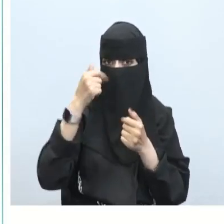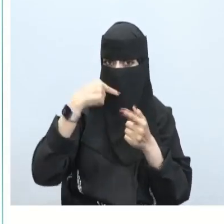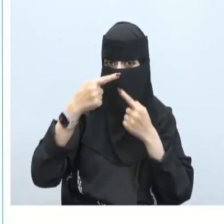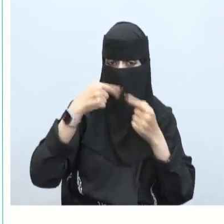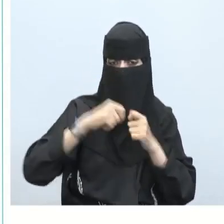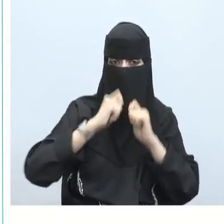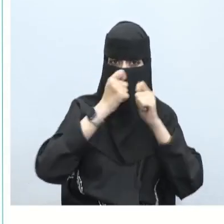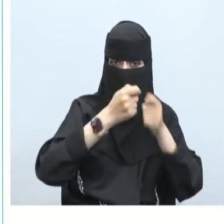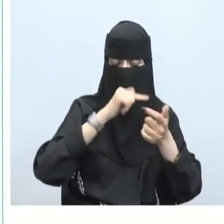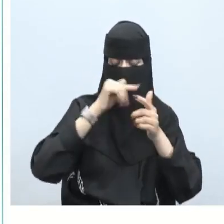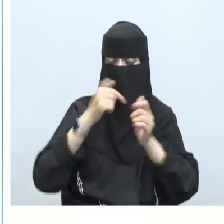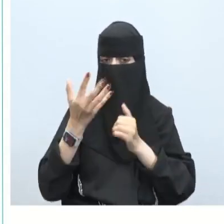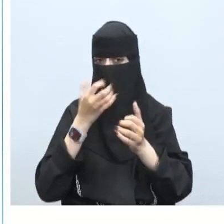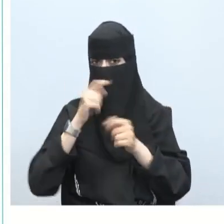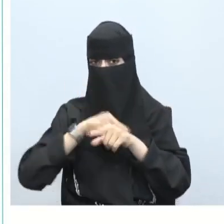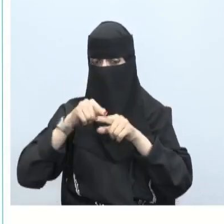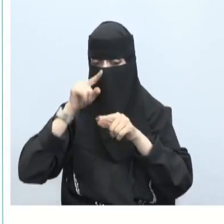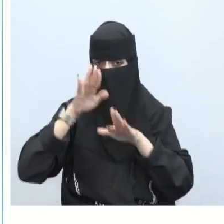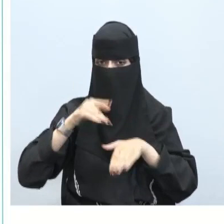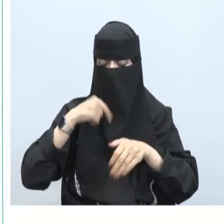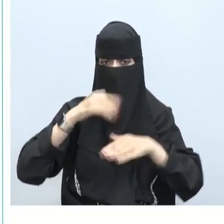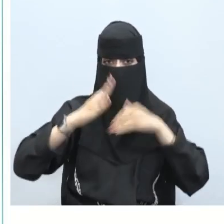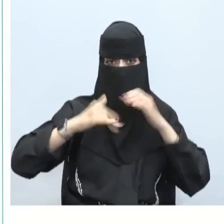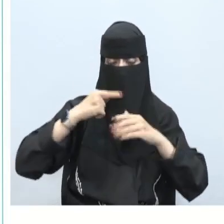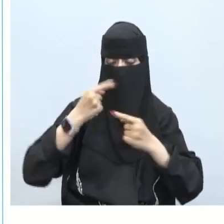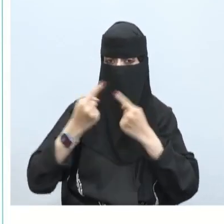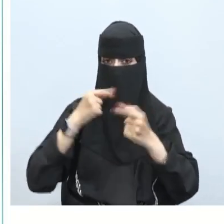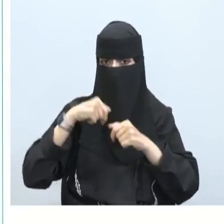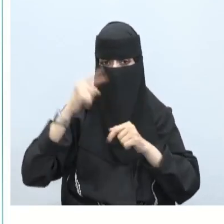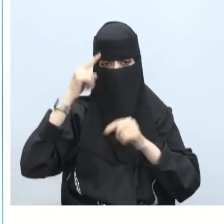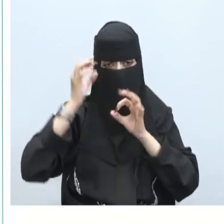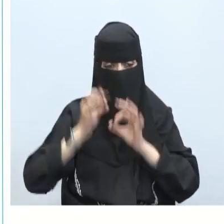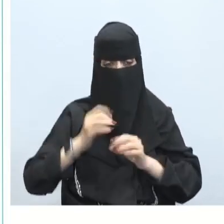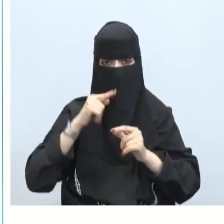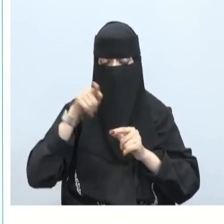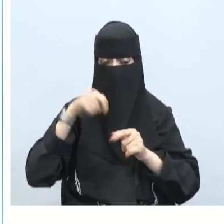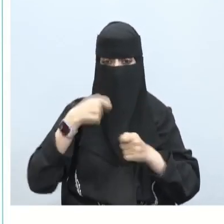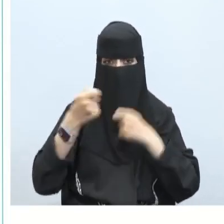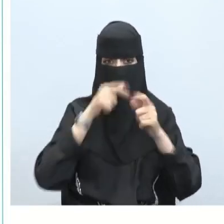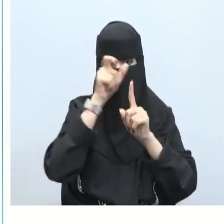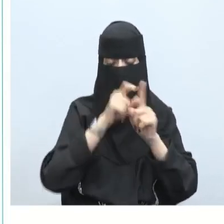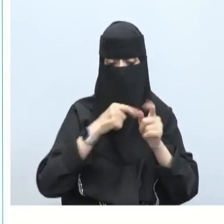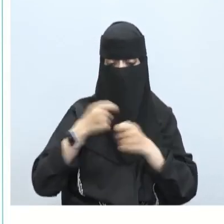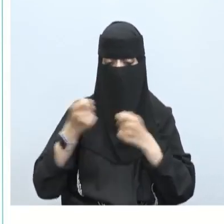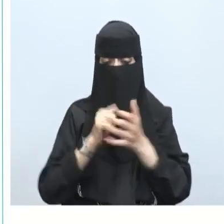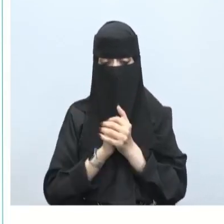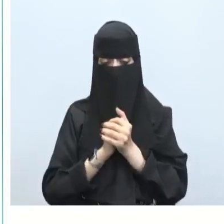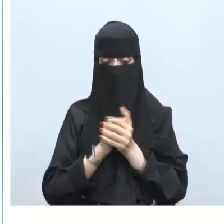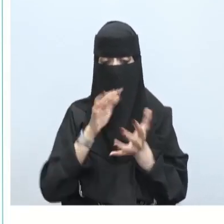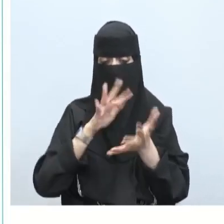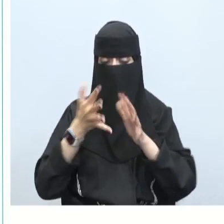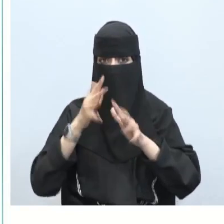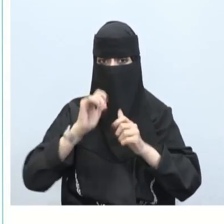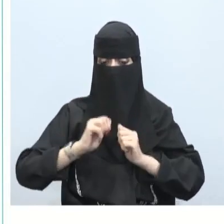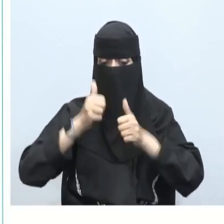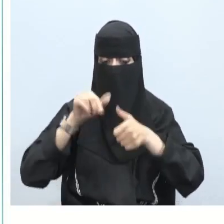الامداد كل ذلك يحتاج الى ان يكون لديه مهارات في التفاوض والاقناع للموردين والموزعين ايضا